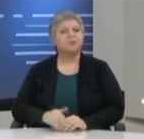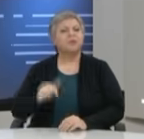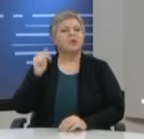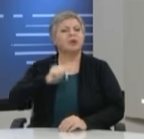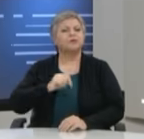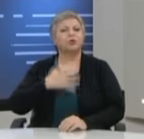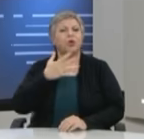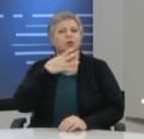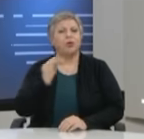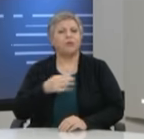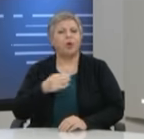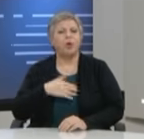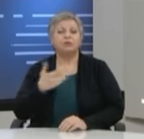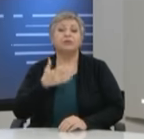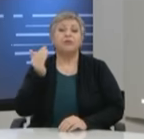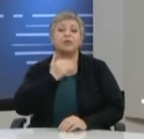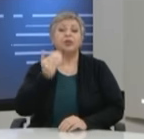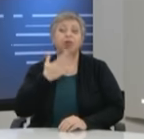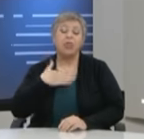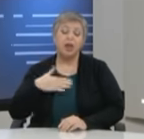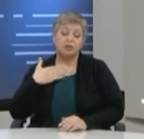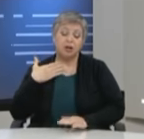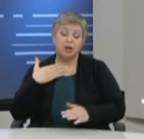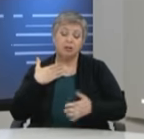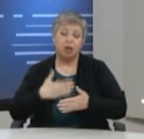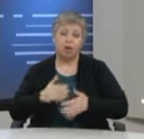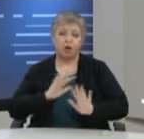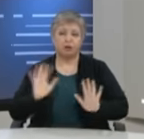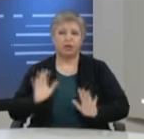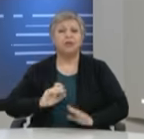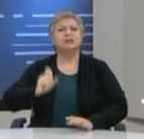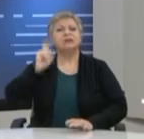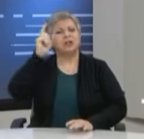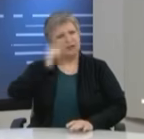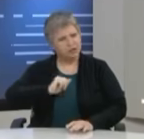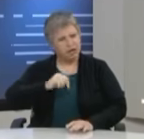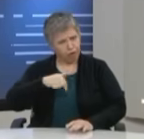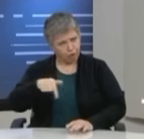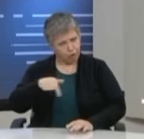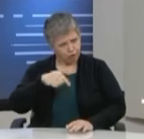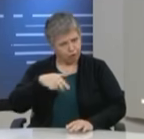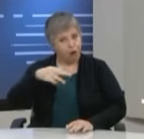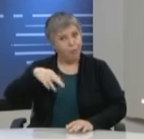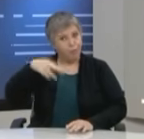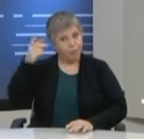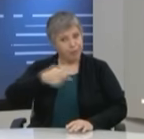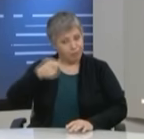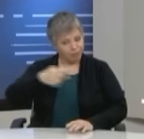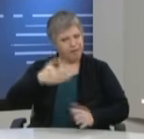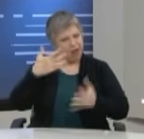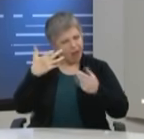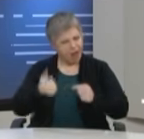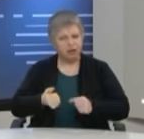αρχίτερα. Γιατί ξέρετε ότι έχετε χτίσει μια πρόσκαιρη κοινοβουλευτική πλειοψηφία, βασισμένη στη